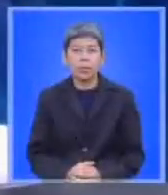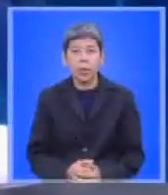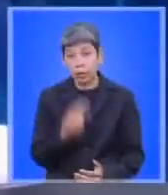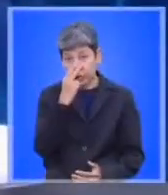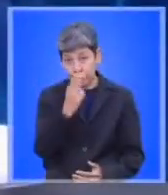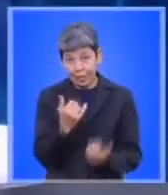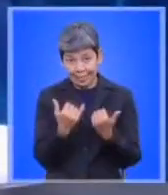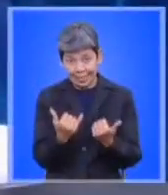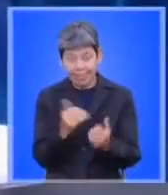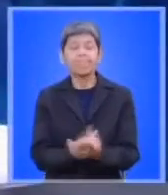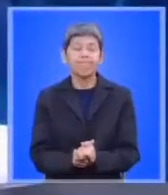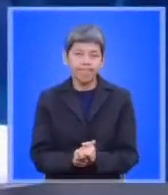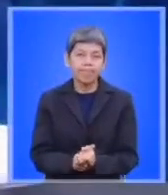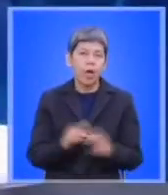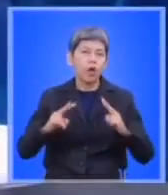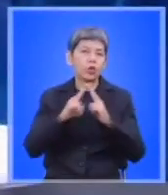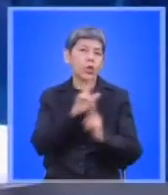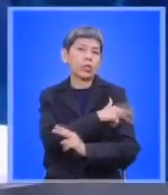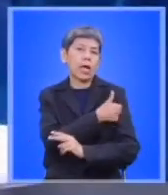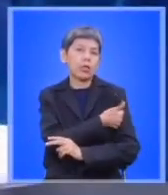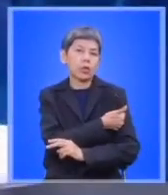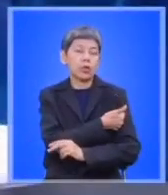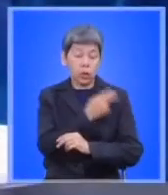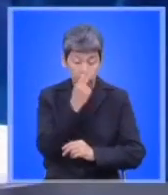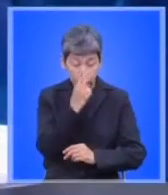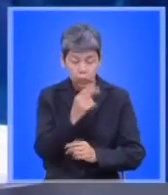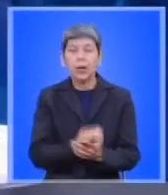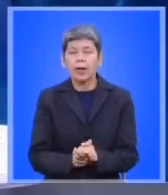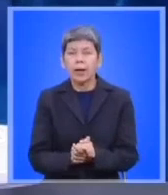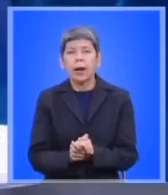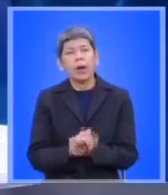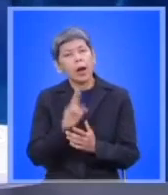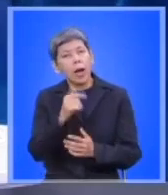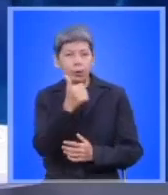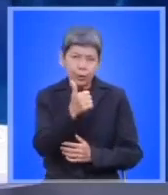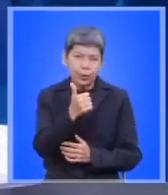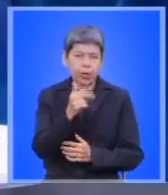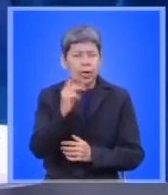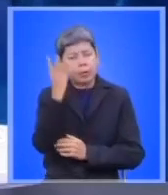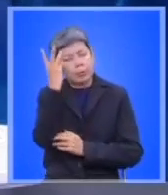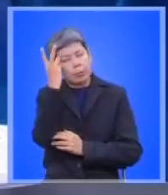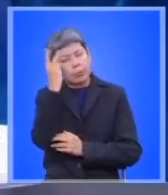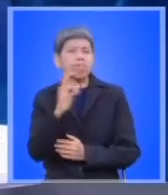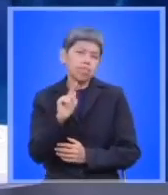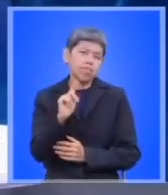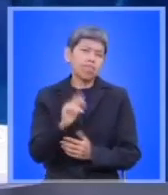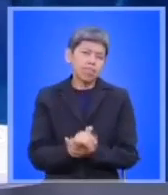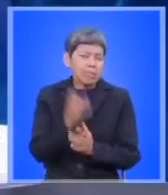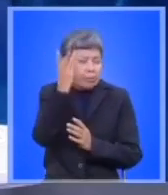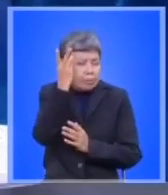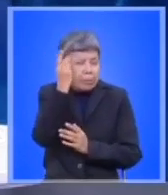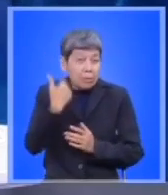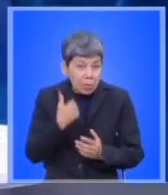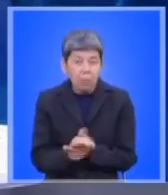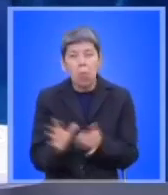ลับมาในช่วงนี้นะครับไปกันที่กระทรวงสาธารณสุขนะครับเดี๋ยวไปฟังชัดๆทั้งข่าวดีและข่าวที่น่ากังวลใจข่าวที่น่ากังวลใจก็คือว่